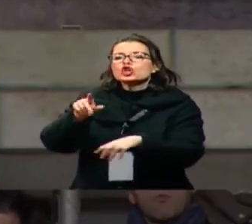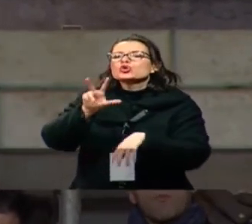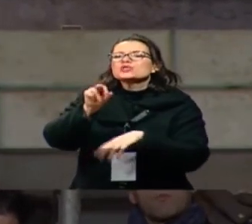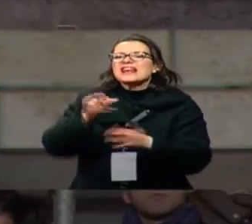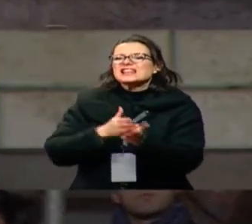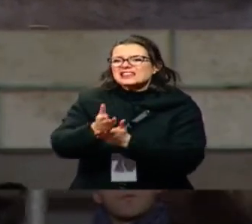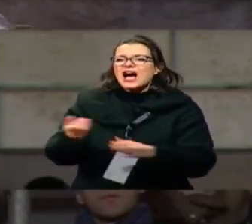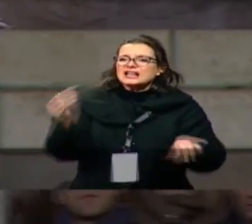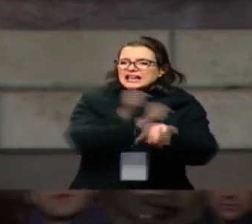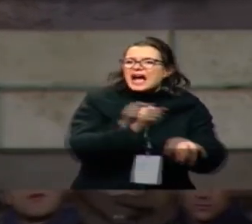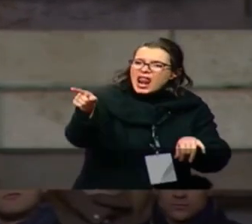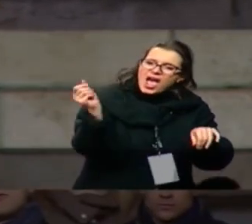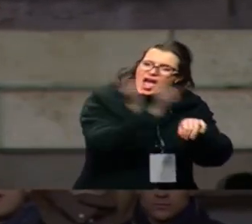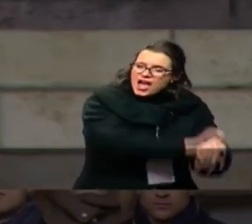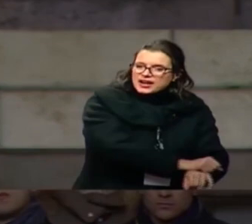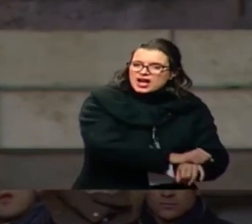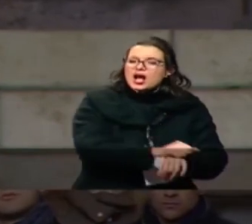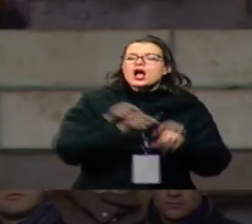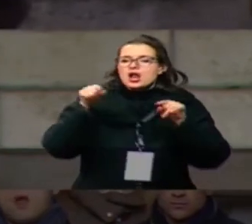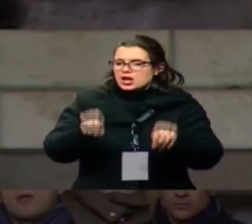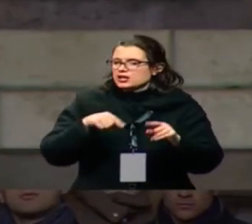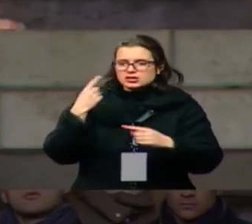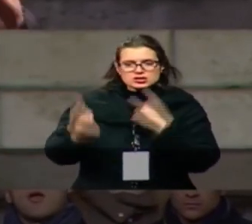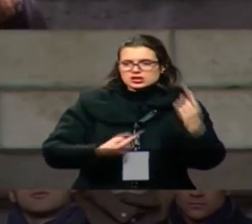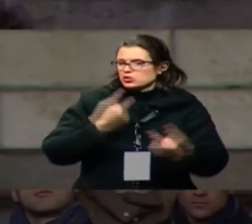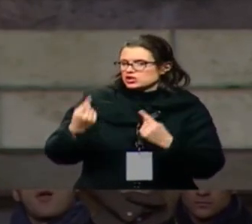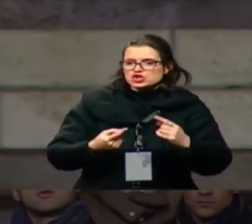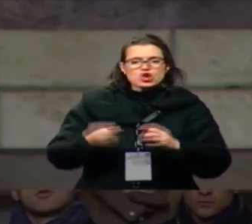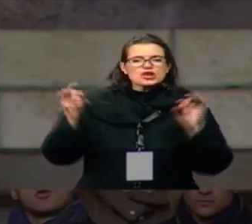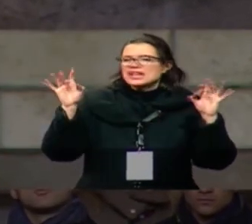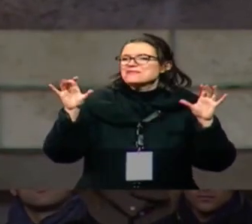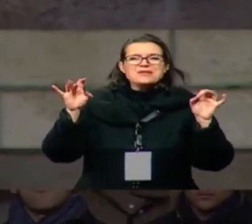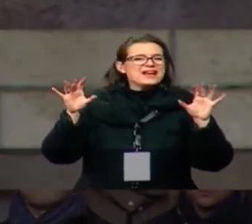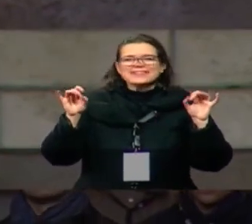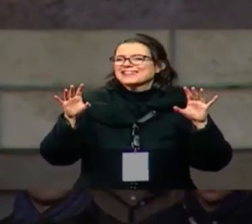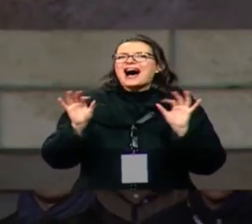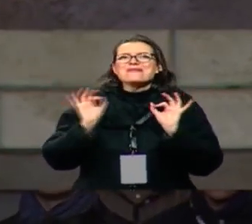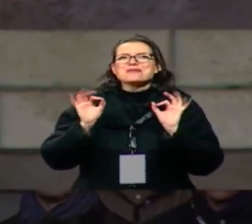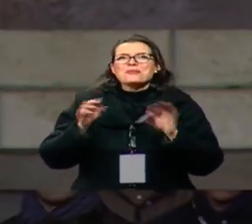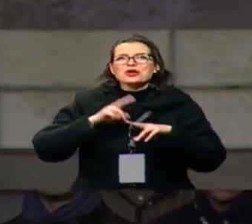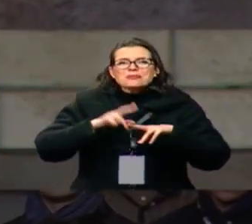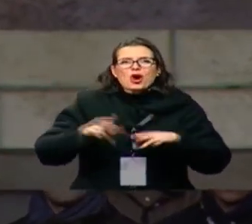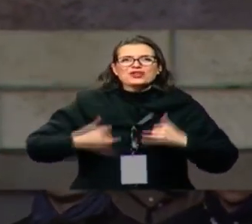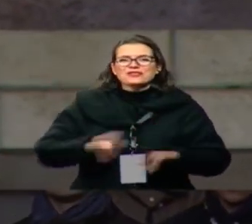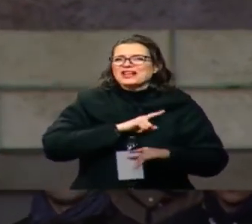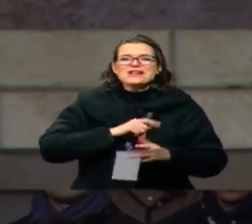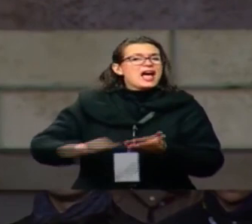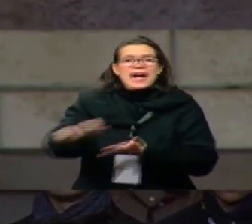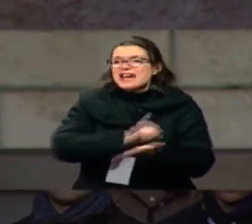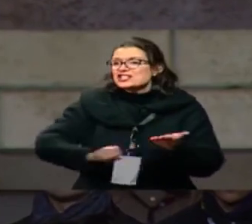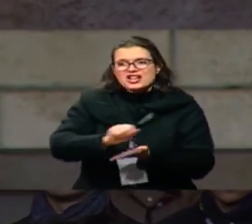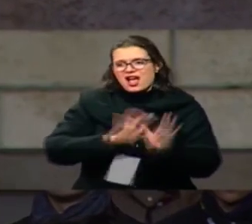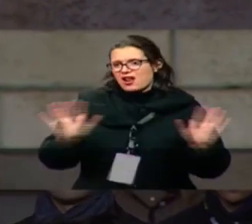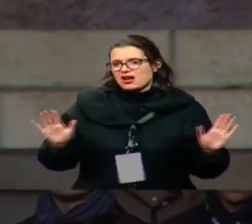allora lì che ci saremo giocati un pezzo della libertà dei nostri nipoti e dei nostri figli questo non lo possiamo